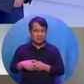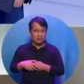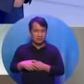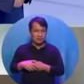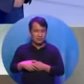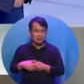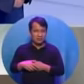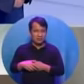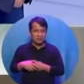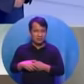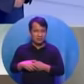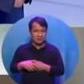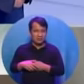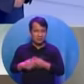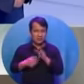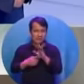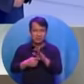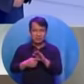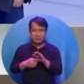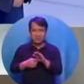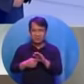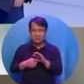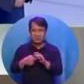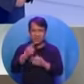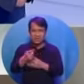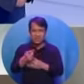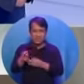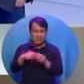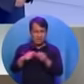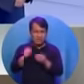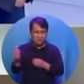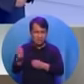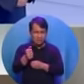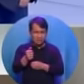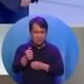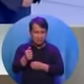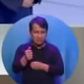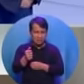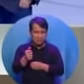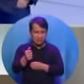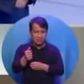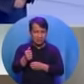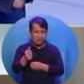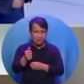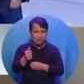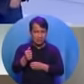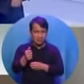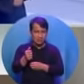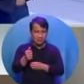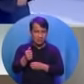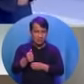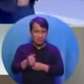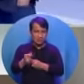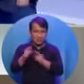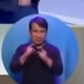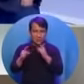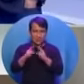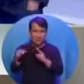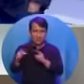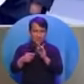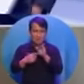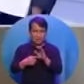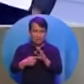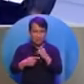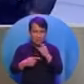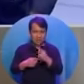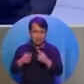yung building president is andyan na po yung tindahan nila, sir. Okay, sige po. Tingnan natin kung magawa natin ang paraan. Makausap natin sa linyang telepono si